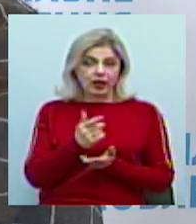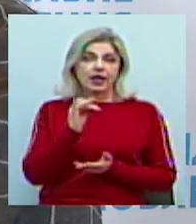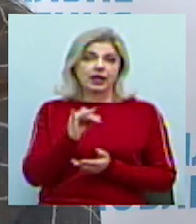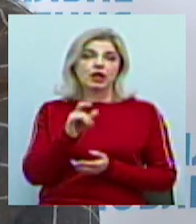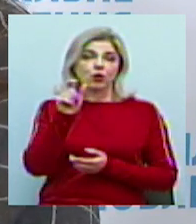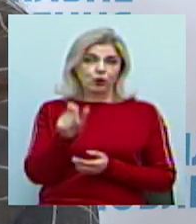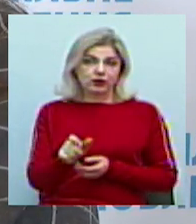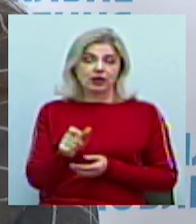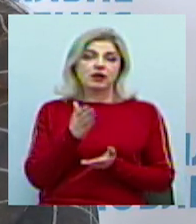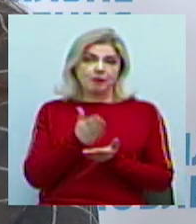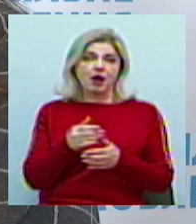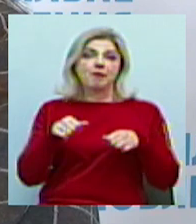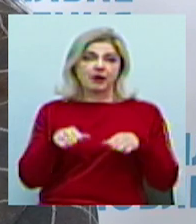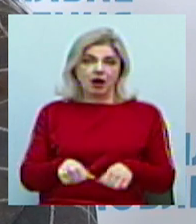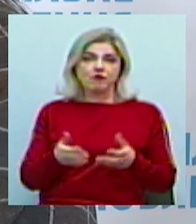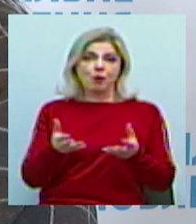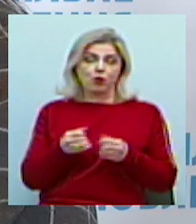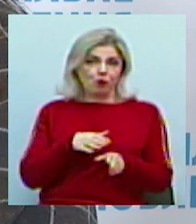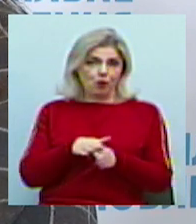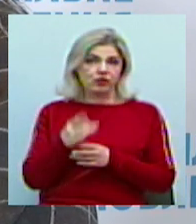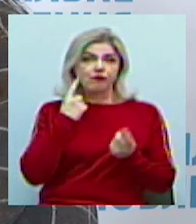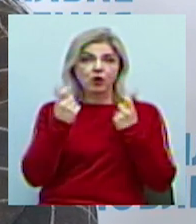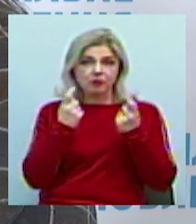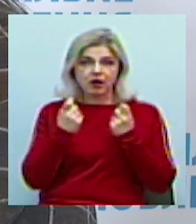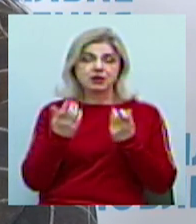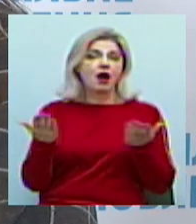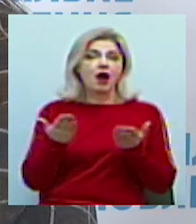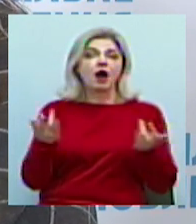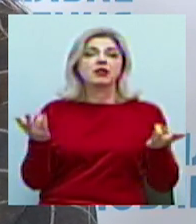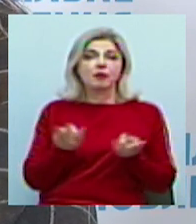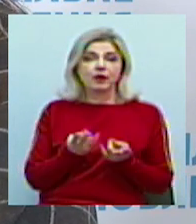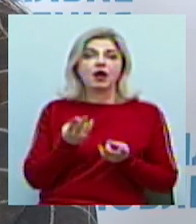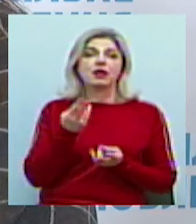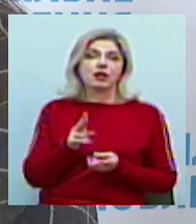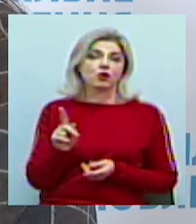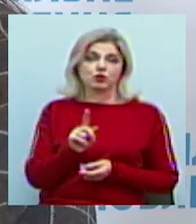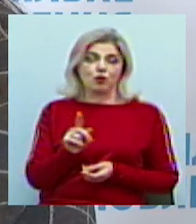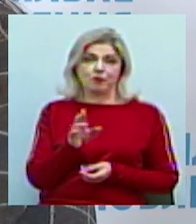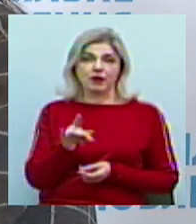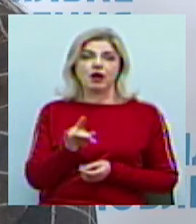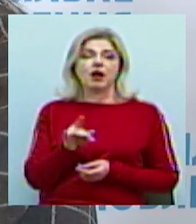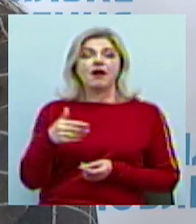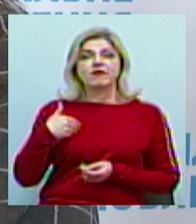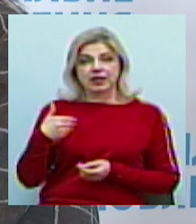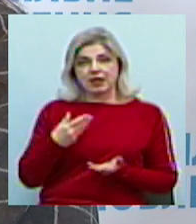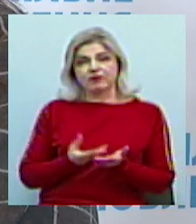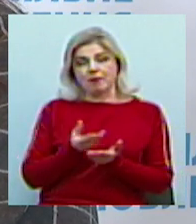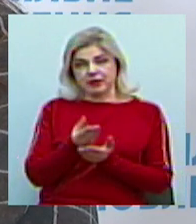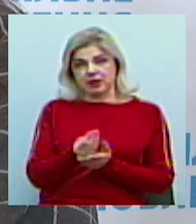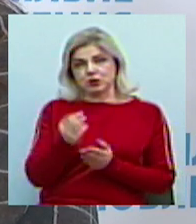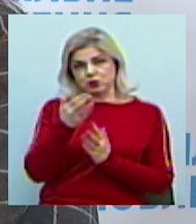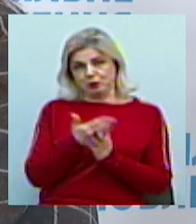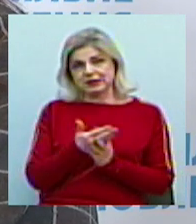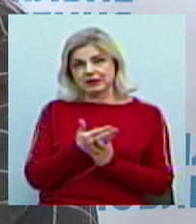людина має право отримати повну інформацію, яка їй необхідна буде для того, щоб ефективно сплачувати за